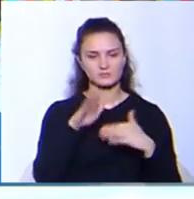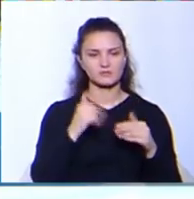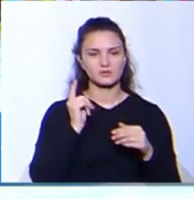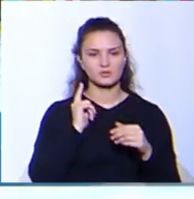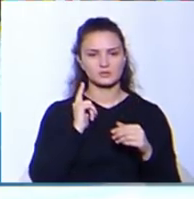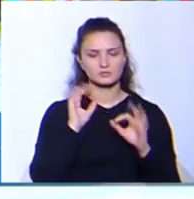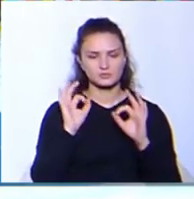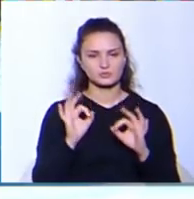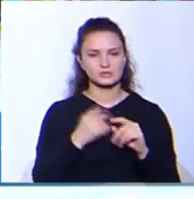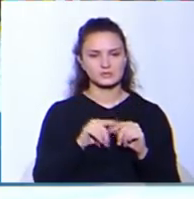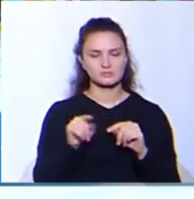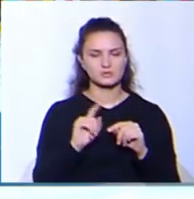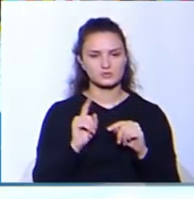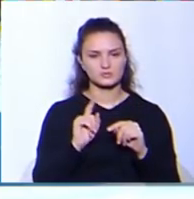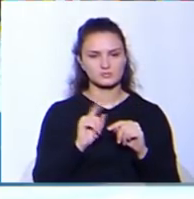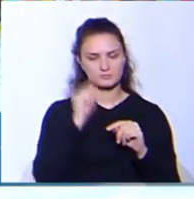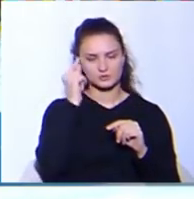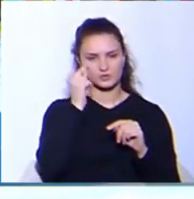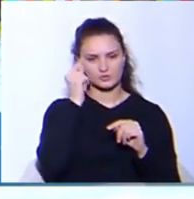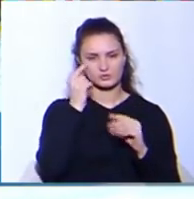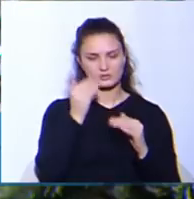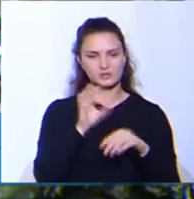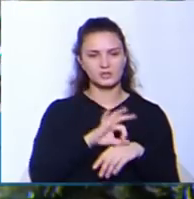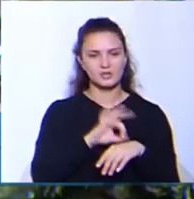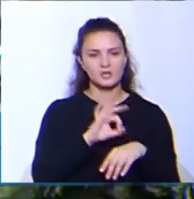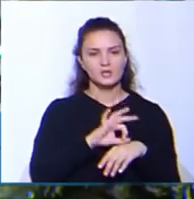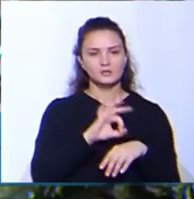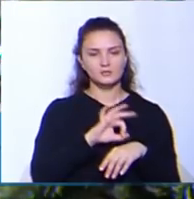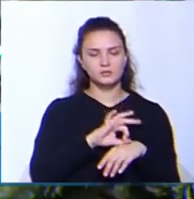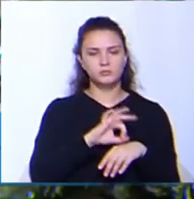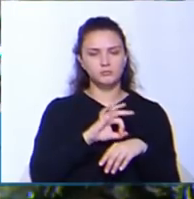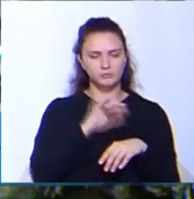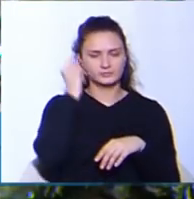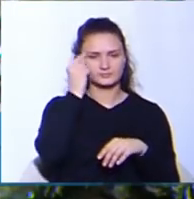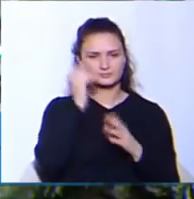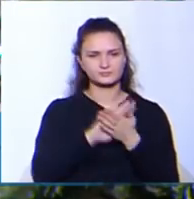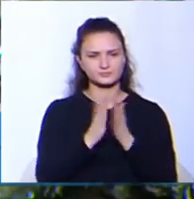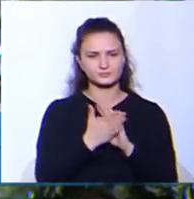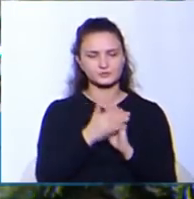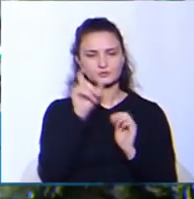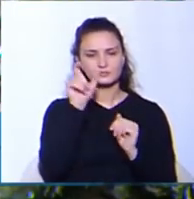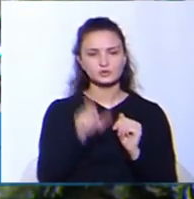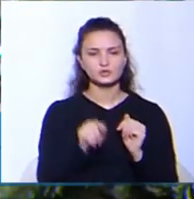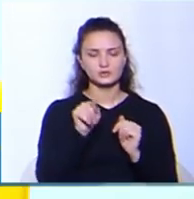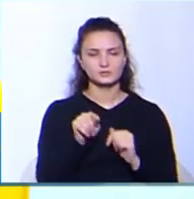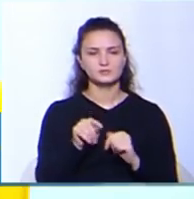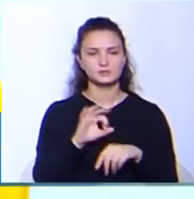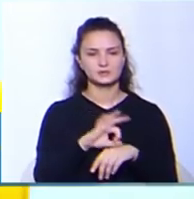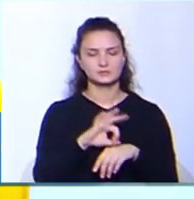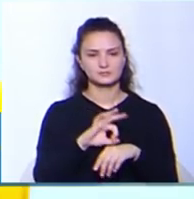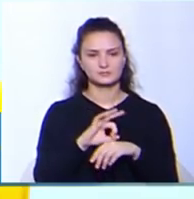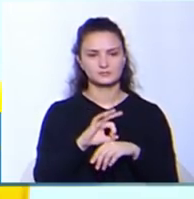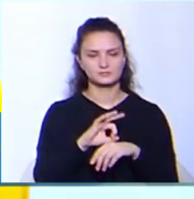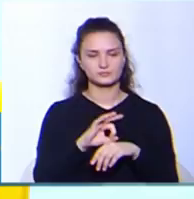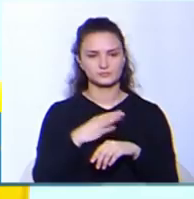ხოლმე სწორედ იმას რომ აი ფსიქოზით დაავადებული ფსიქოზური მდგომარეობაში მყოფი პაციენტები